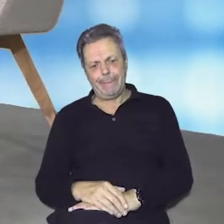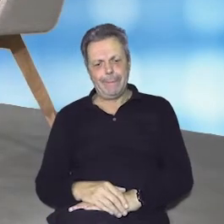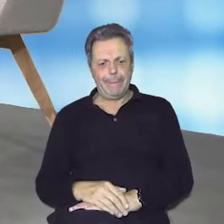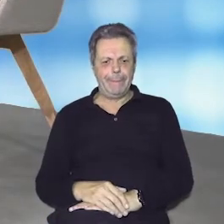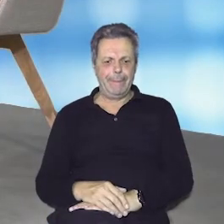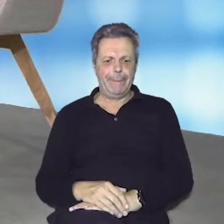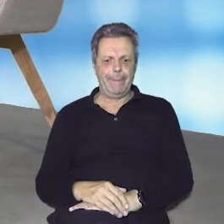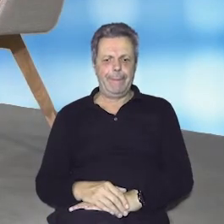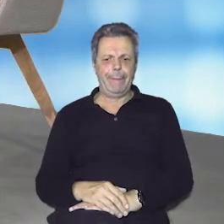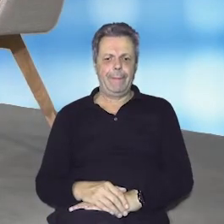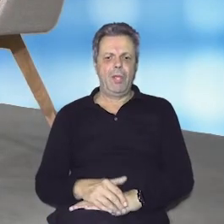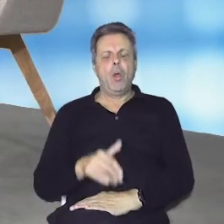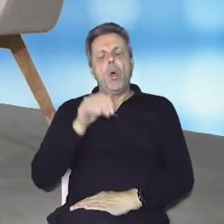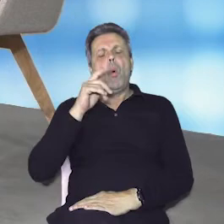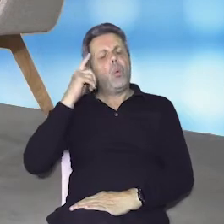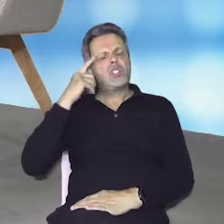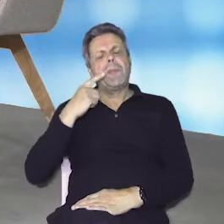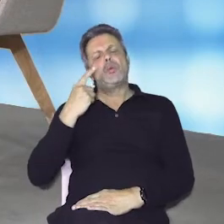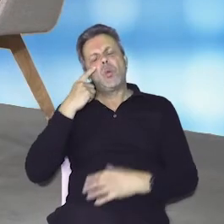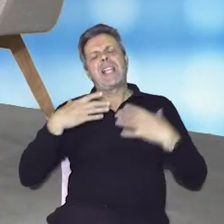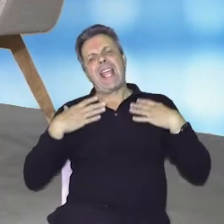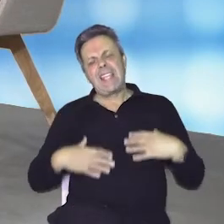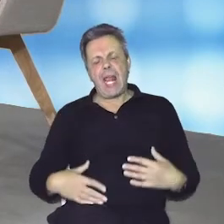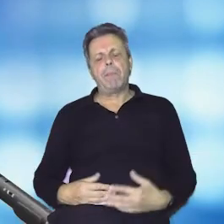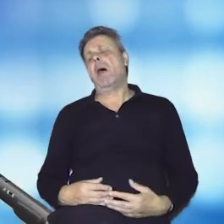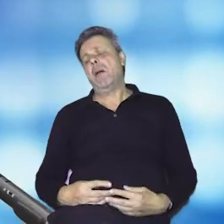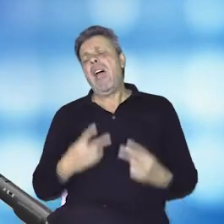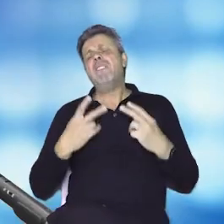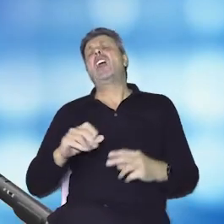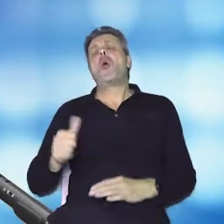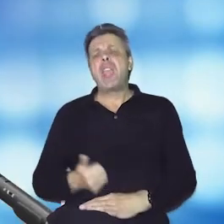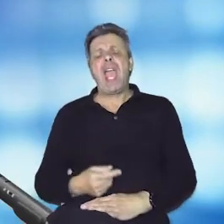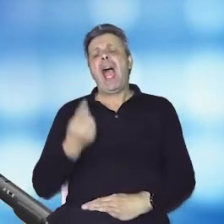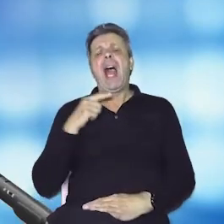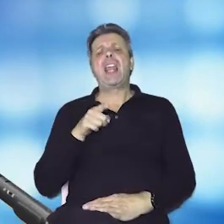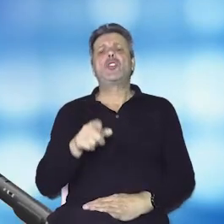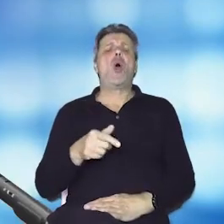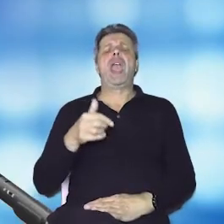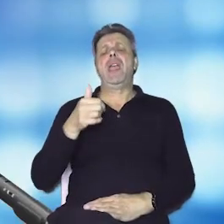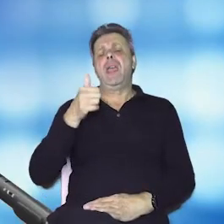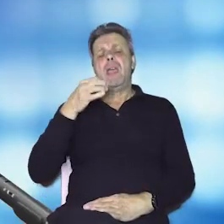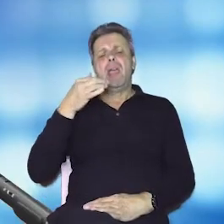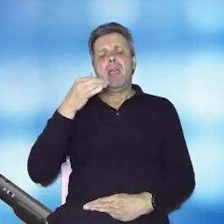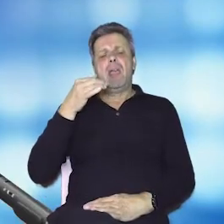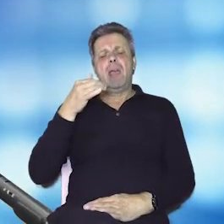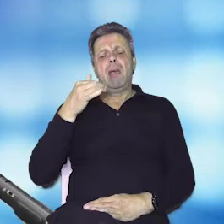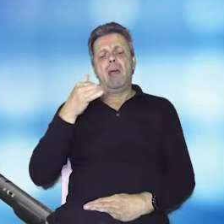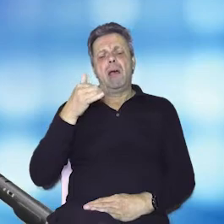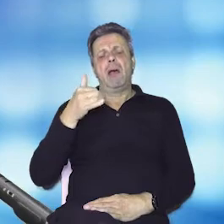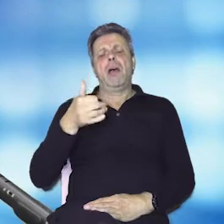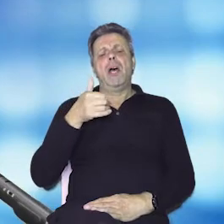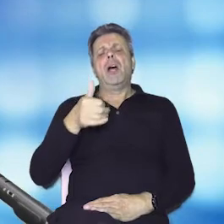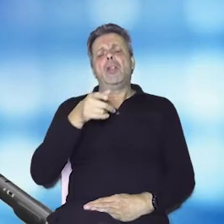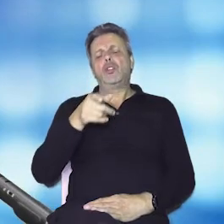u smislu tijela, izgleda tijela. Pa važno je, ja ne mogu reći da nije važno, ali to je prvenstveno... Muško gledanje. To je